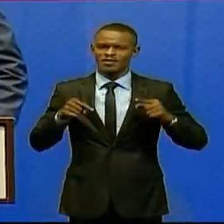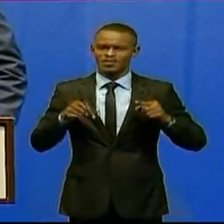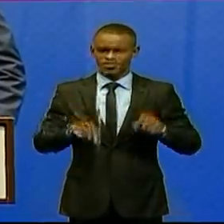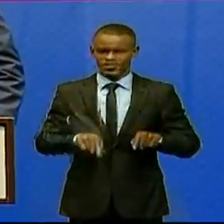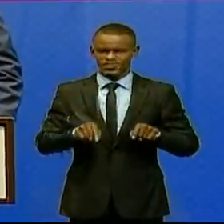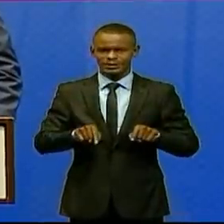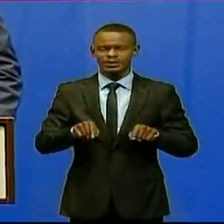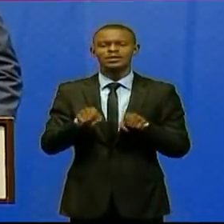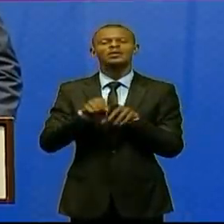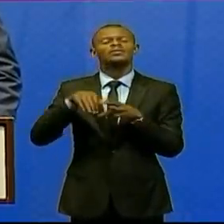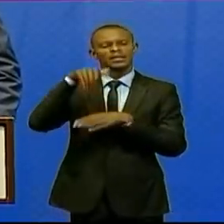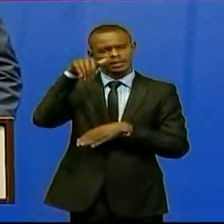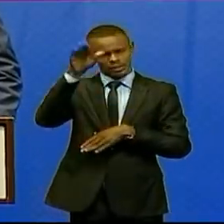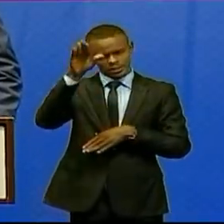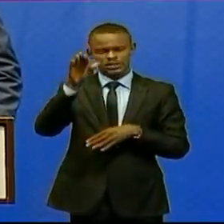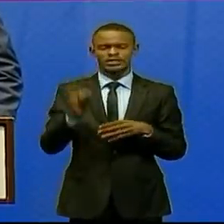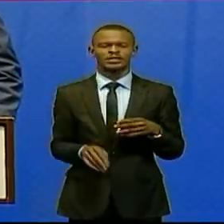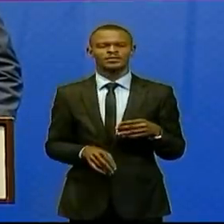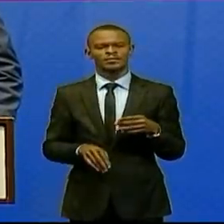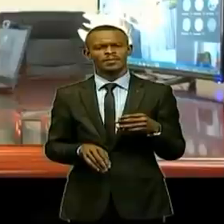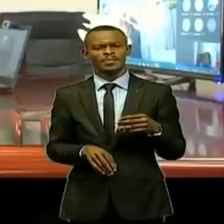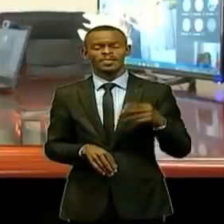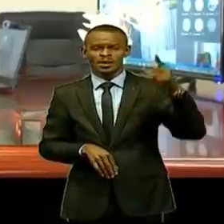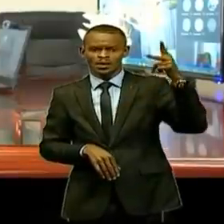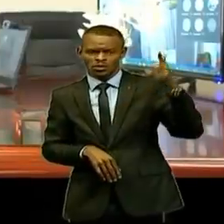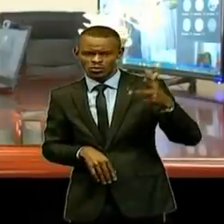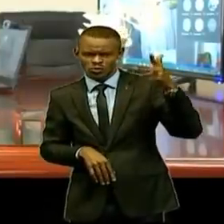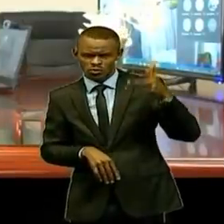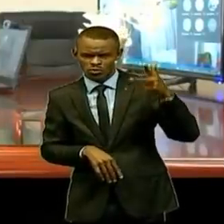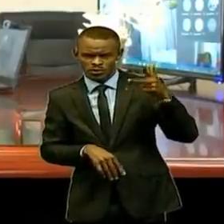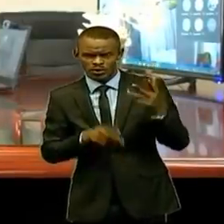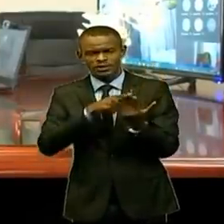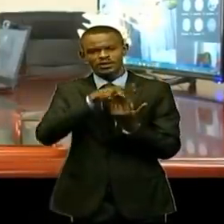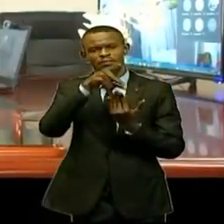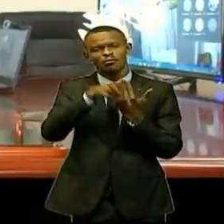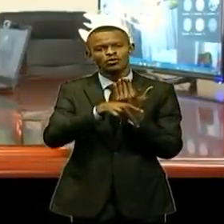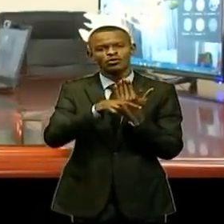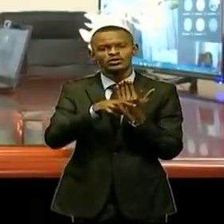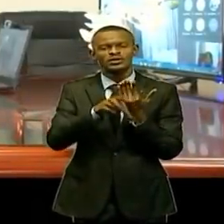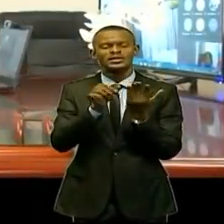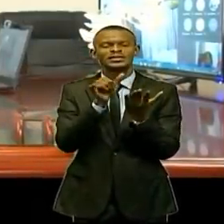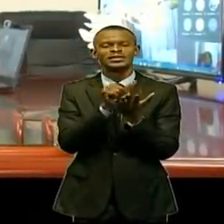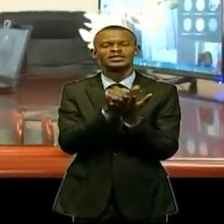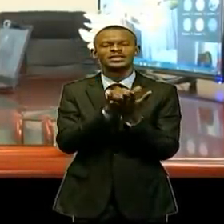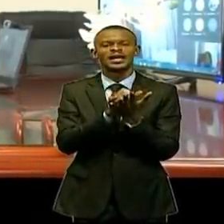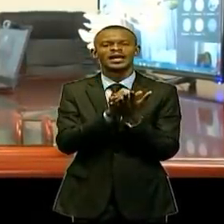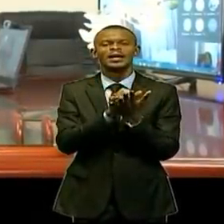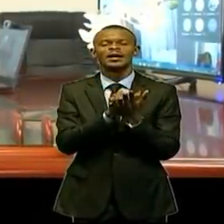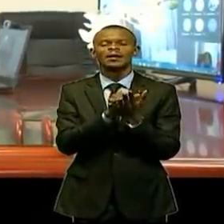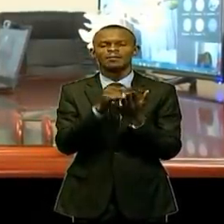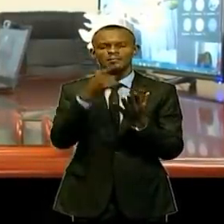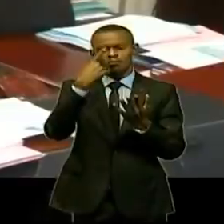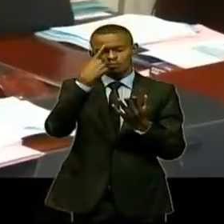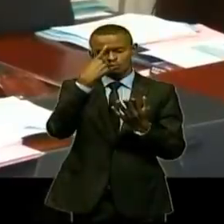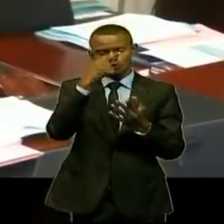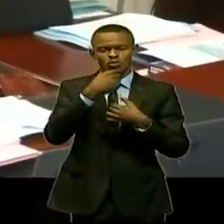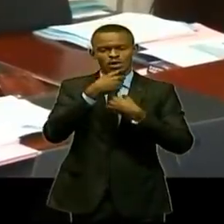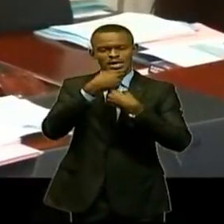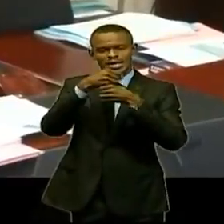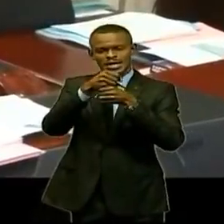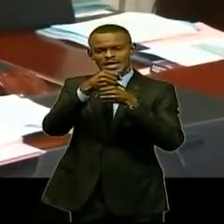et dernier projet de décret a concerné la création d'un fichier général de la population en République démocratique du